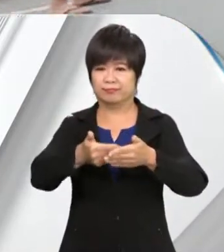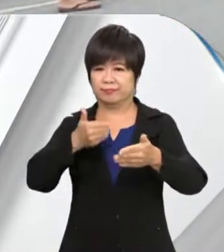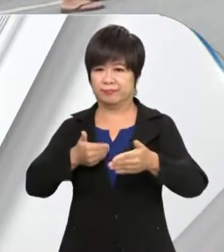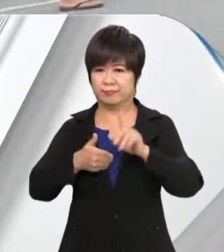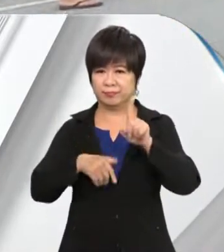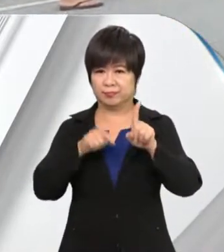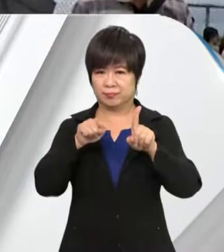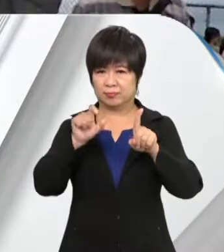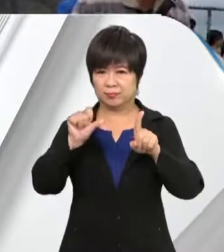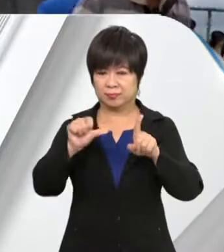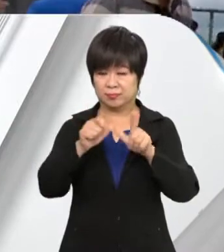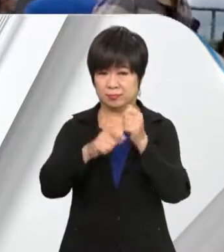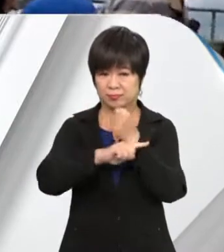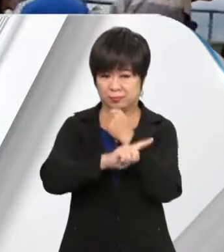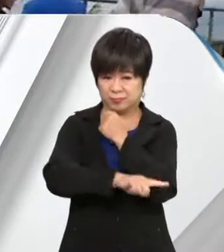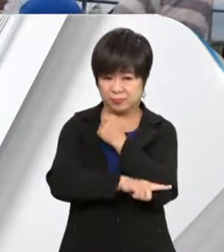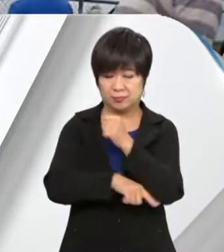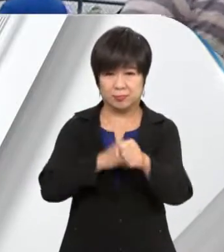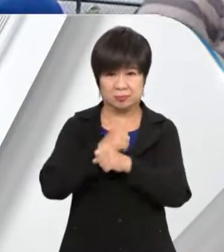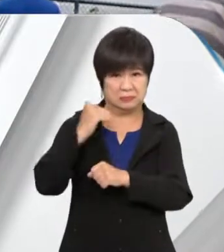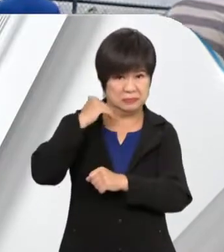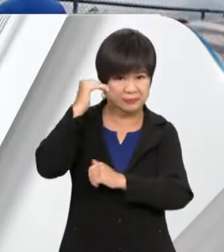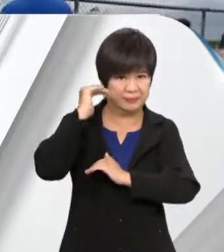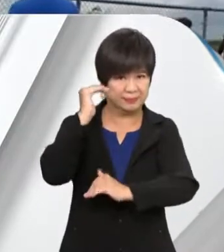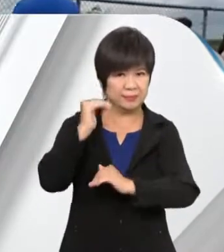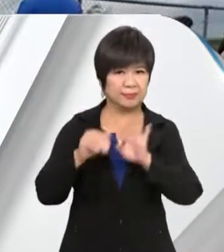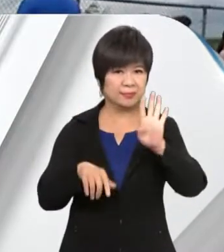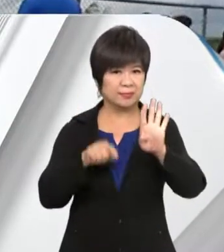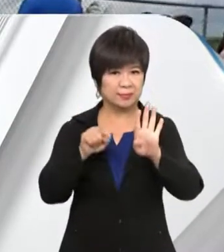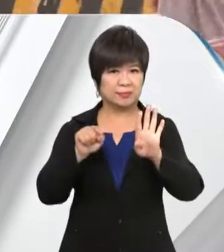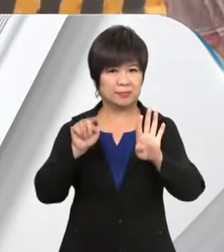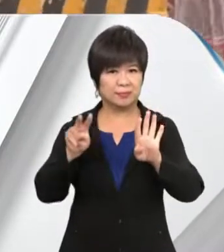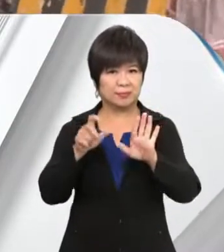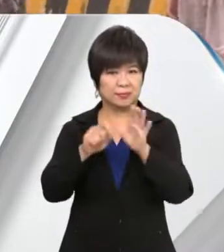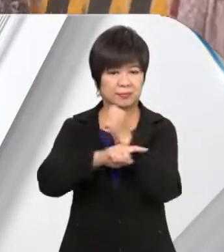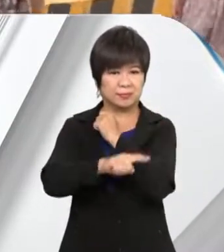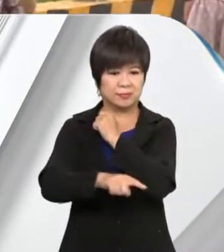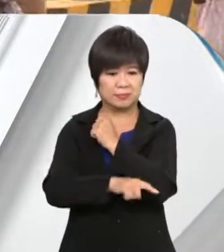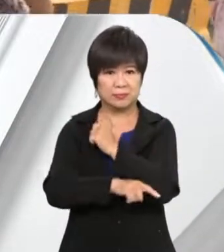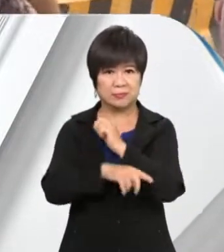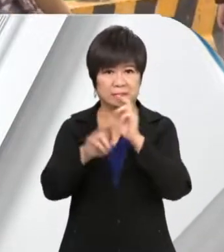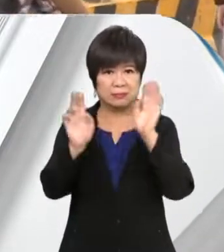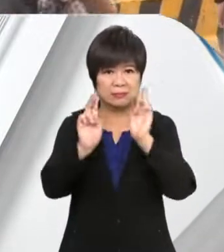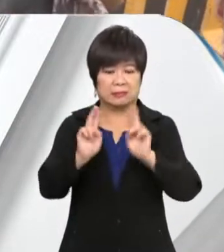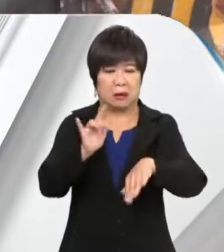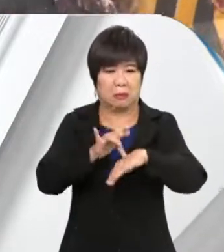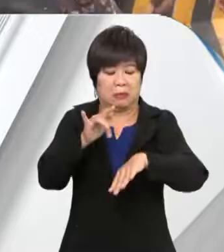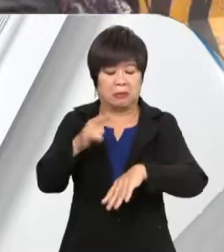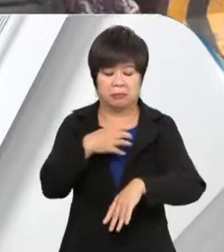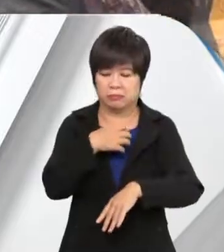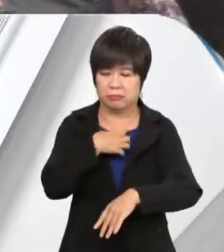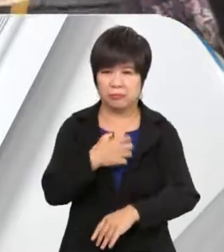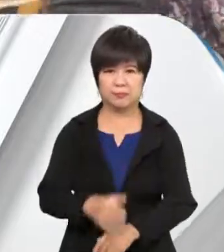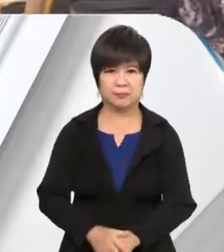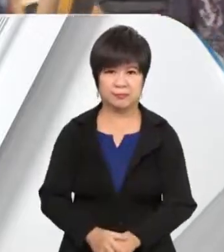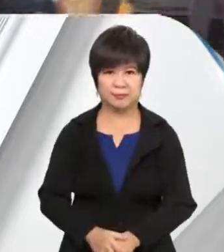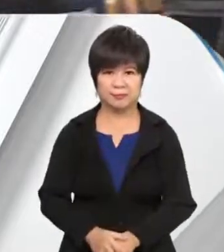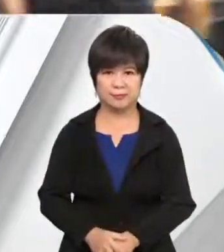以上的距离，也建议限高4.2公尺，避免被天道的意外。下个新闻，陈启明台东报道。